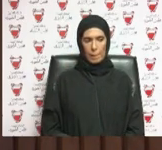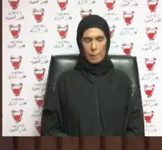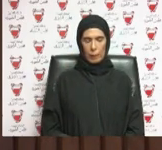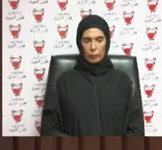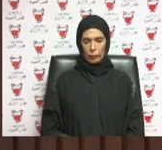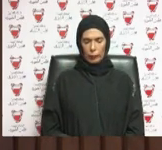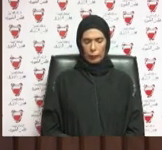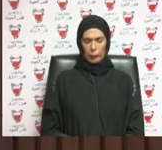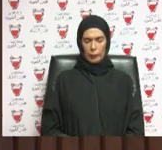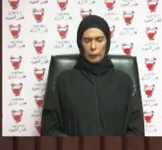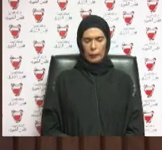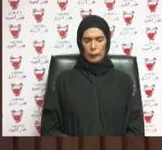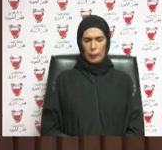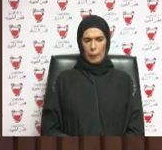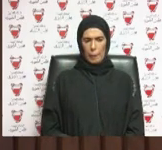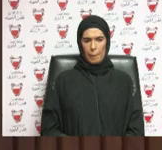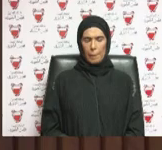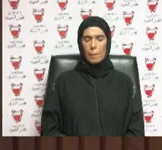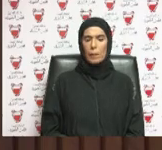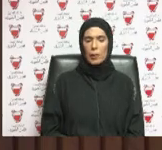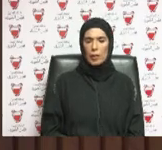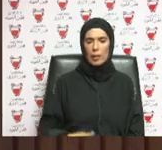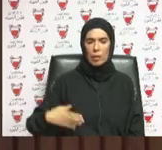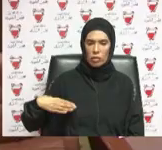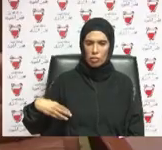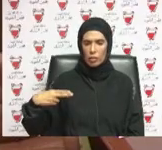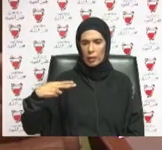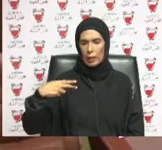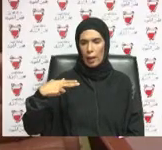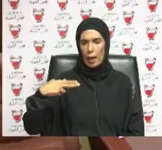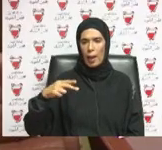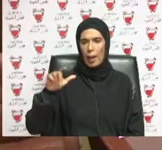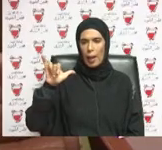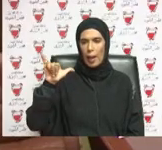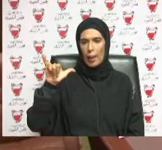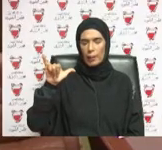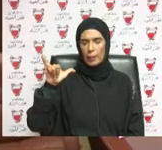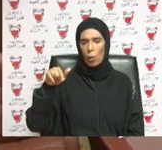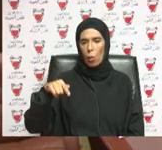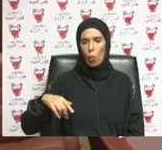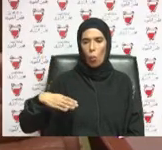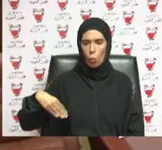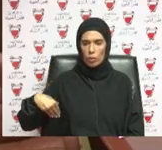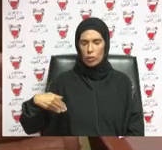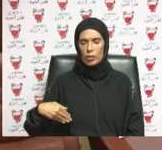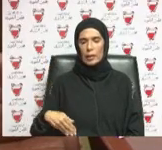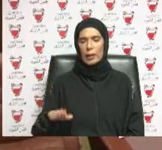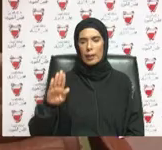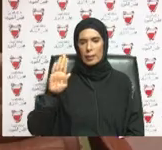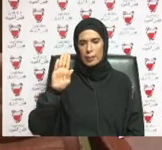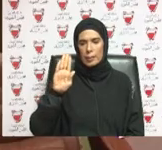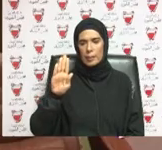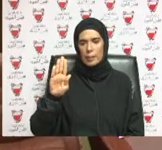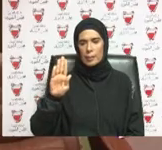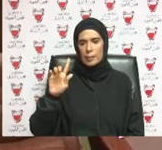ورئيس مجلس الوزراء، وإلى سمو الشيخ علي بن خليفة نائب رئيس مجلس الوزراء، وإلى